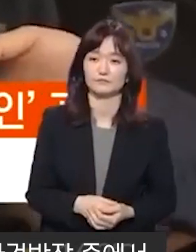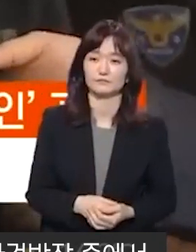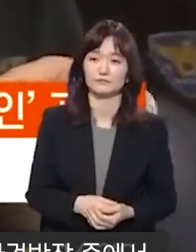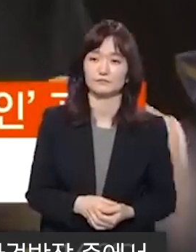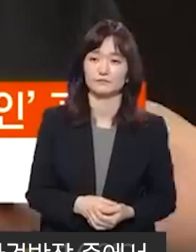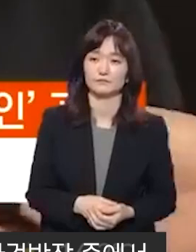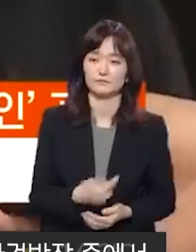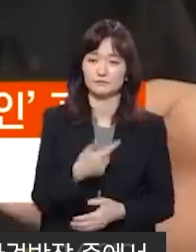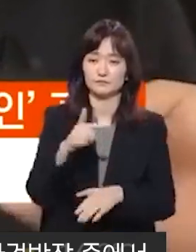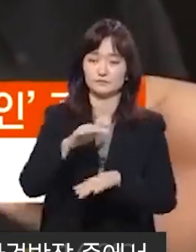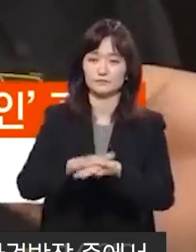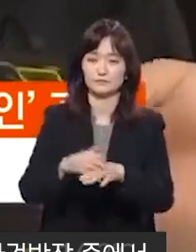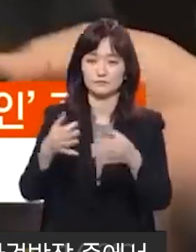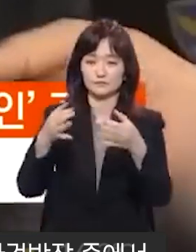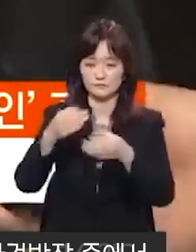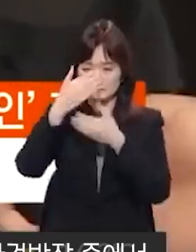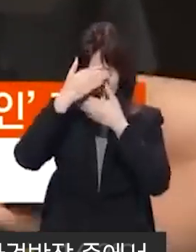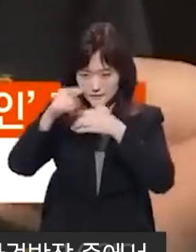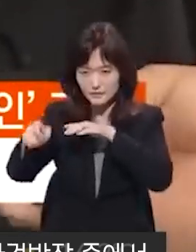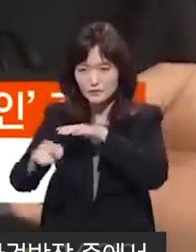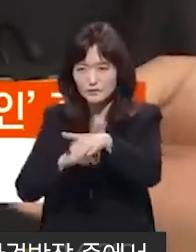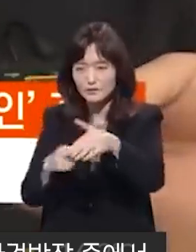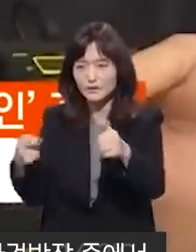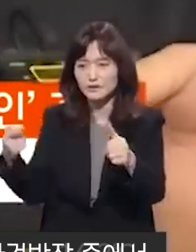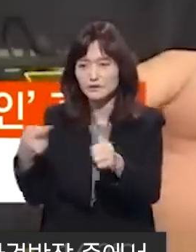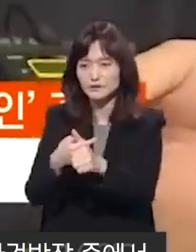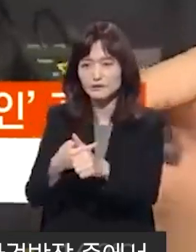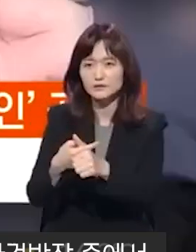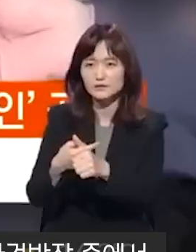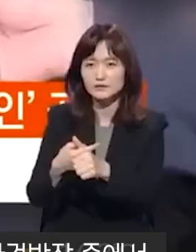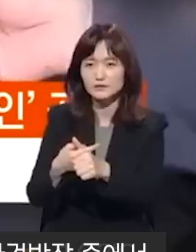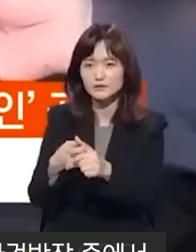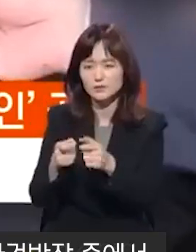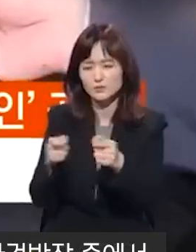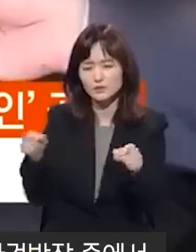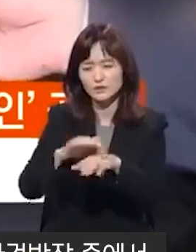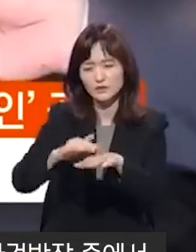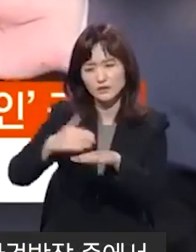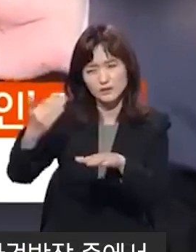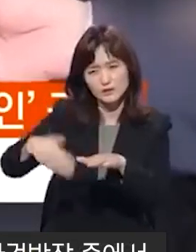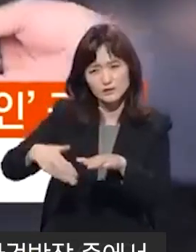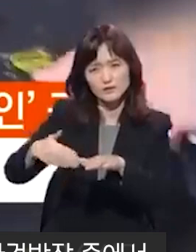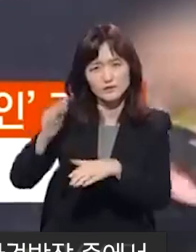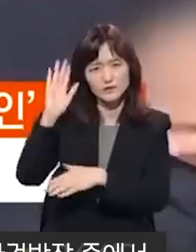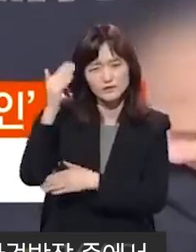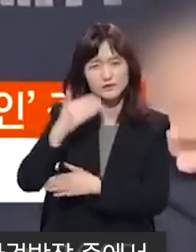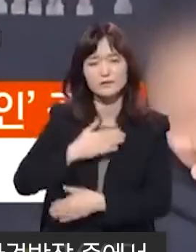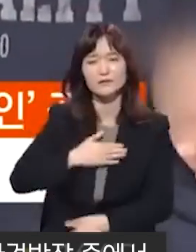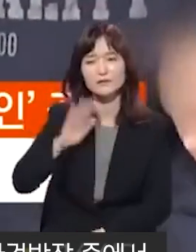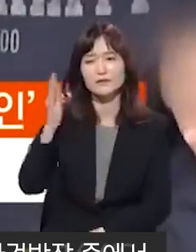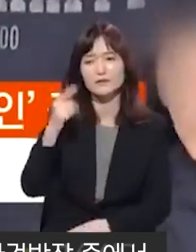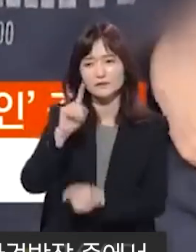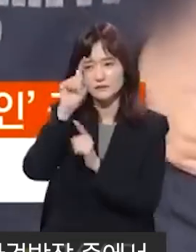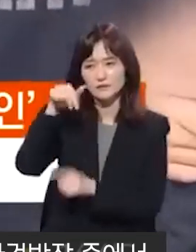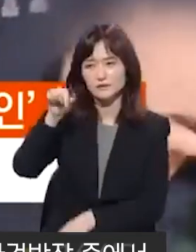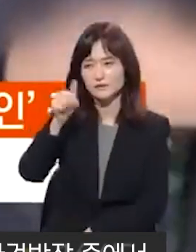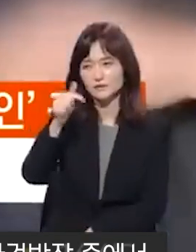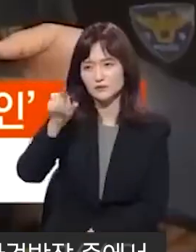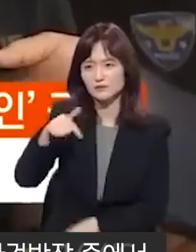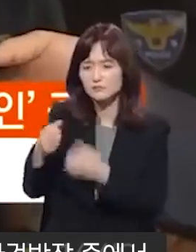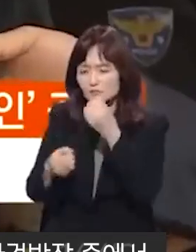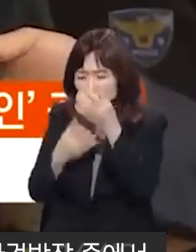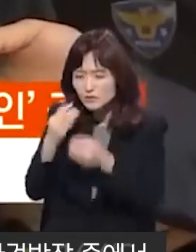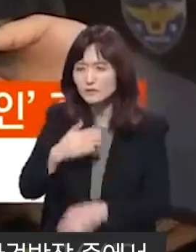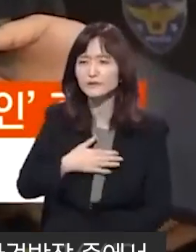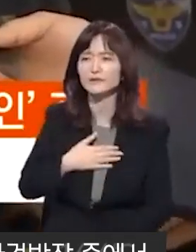이 대전은행 강도 살인 사건도 정말 장기 미제였는데 최근에 이렇게 실마리가 풀렸던 것이 이정학의 자백이었습니다. 아니